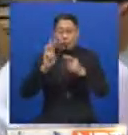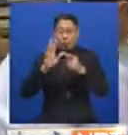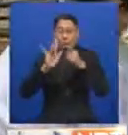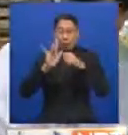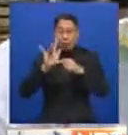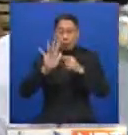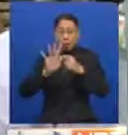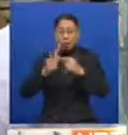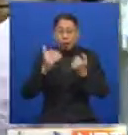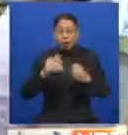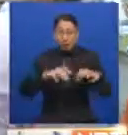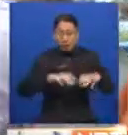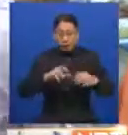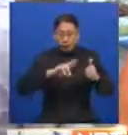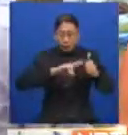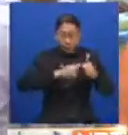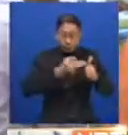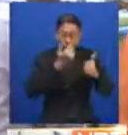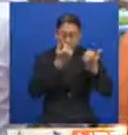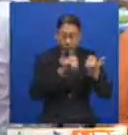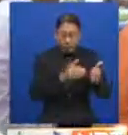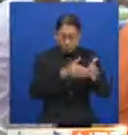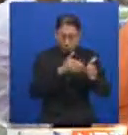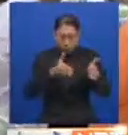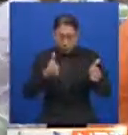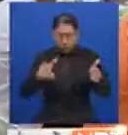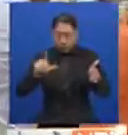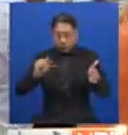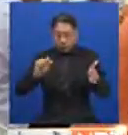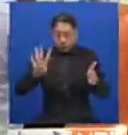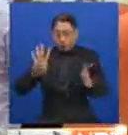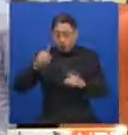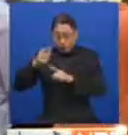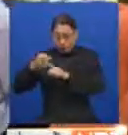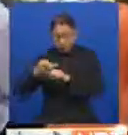ขึ้นให้ตั้งแต่วันนี้มีไปจนถึงวันที่24พฤษภาคมค่ะ